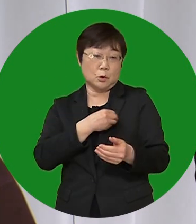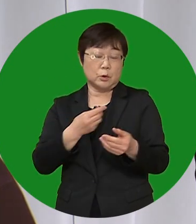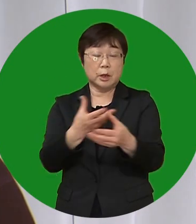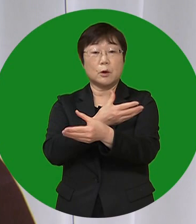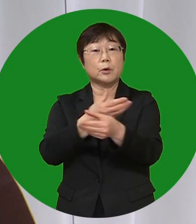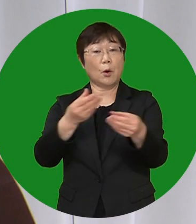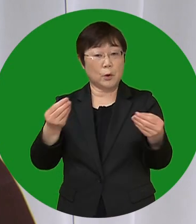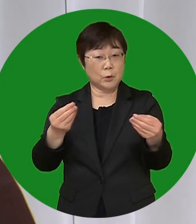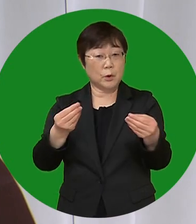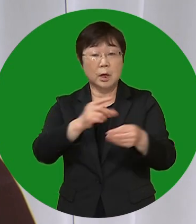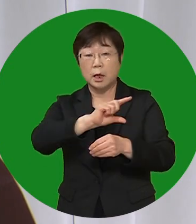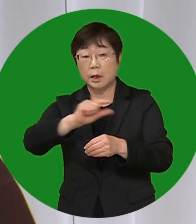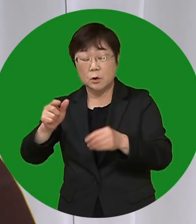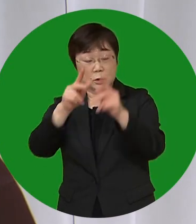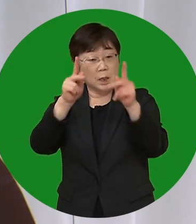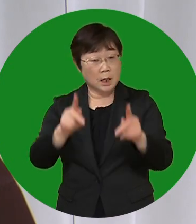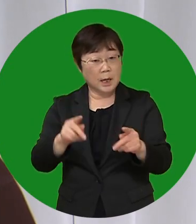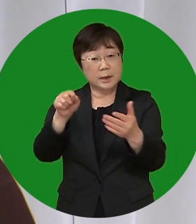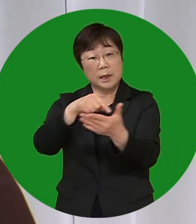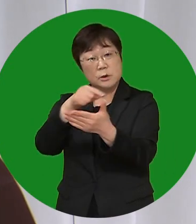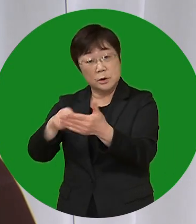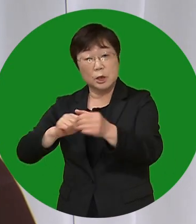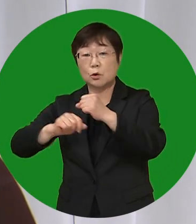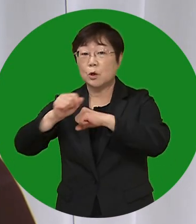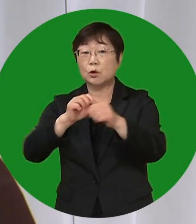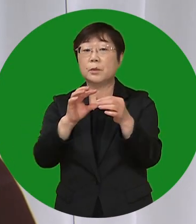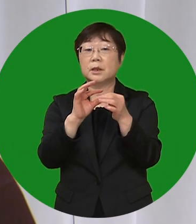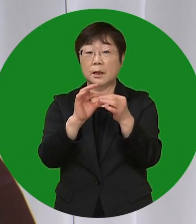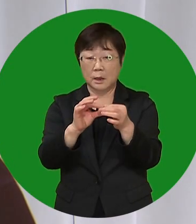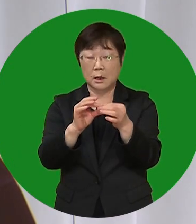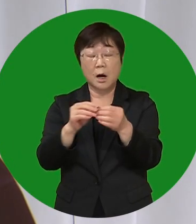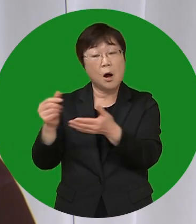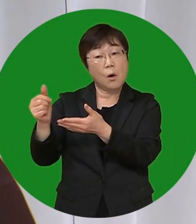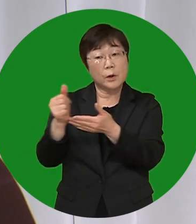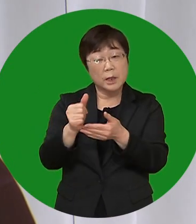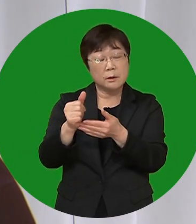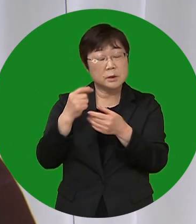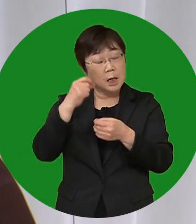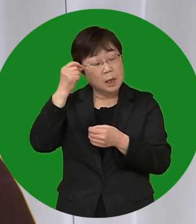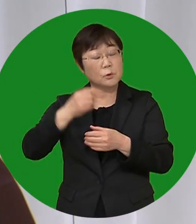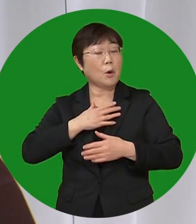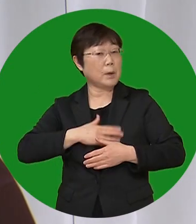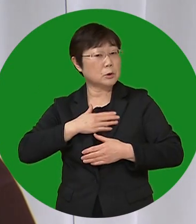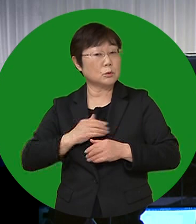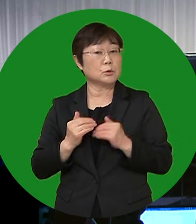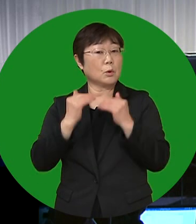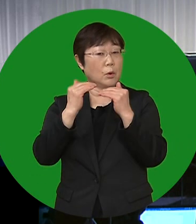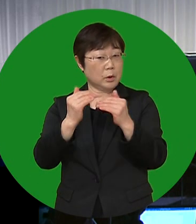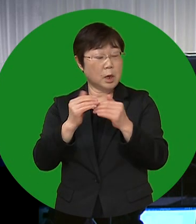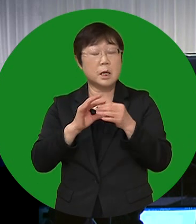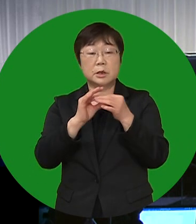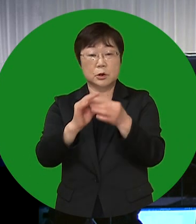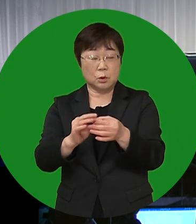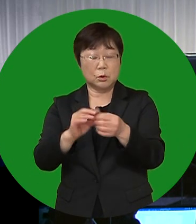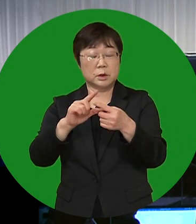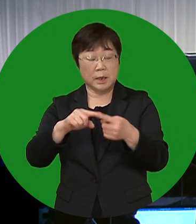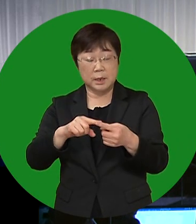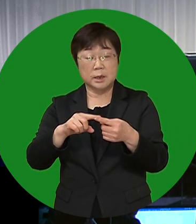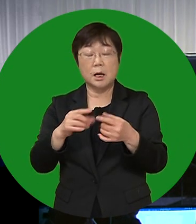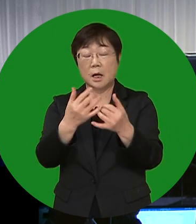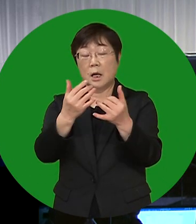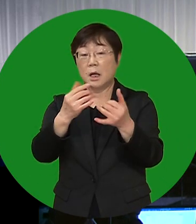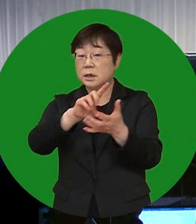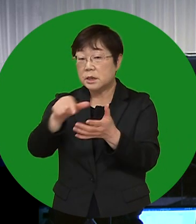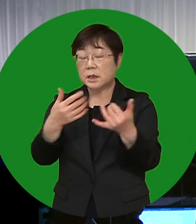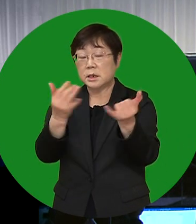共有し様々な課題キャン解決に取り組みながらお客様の感動満足の向上と持続的な地域社会への貢献